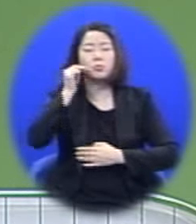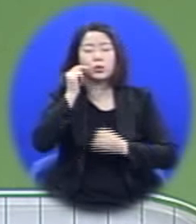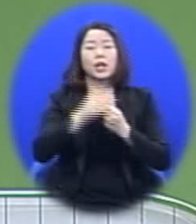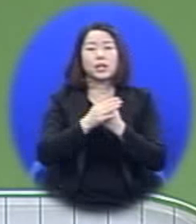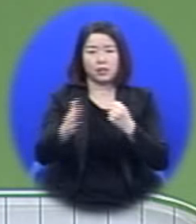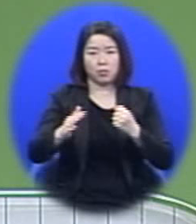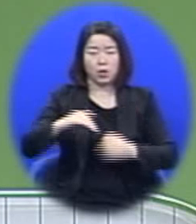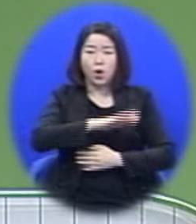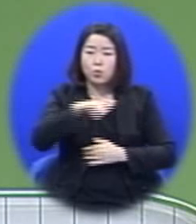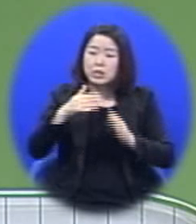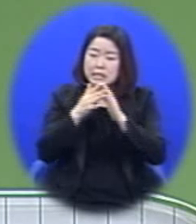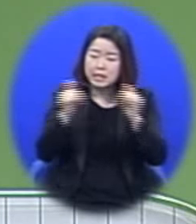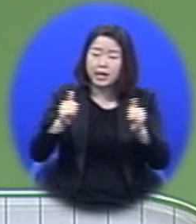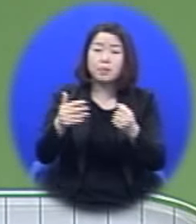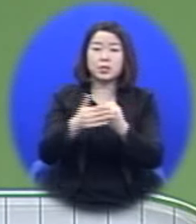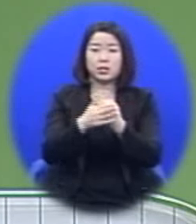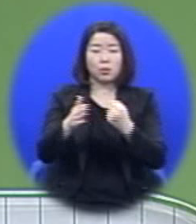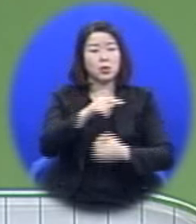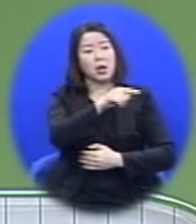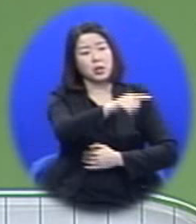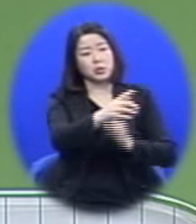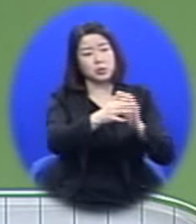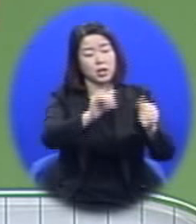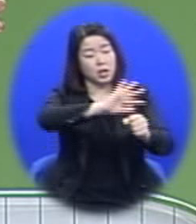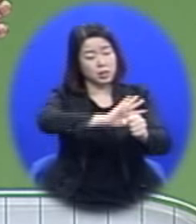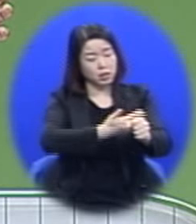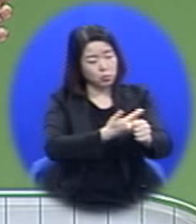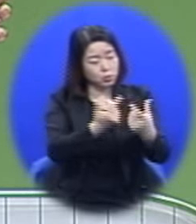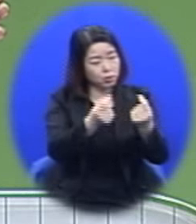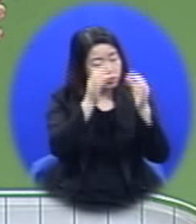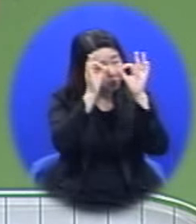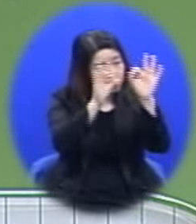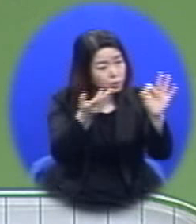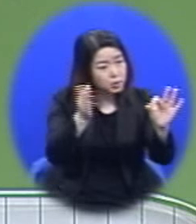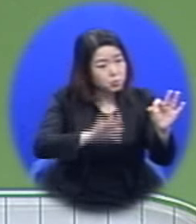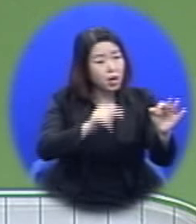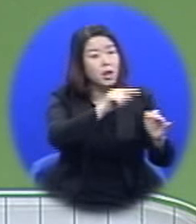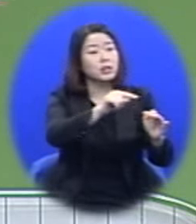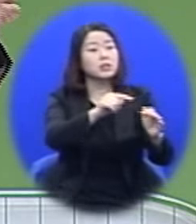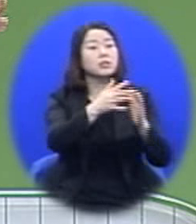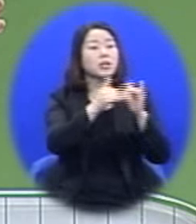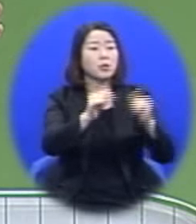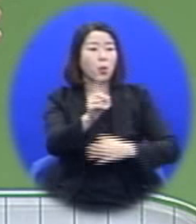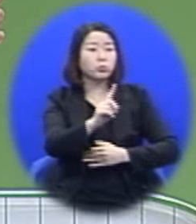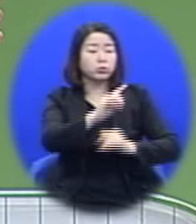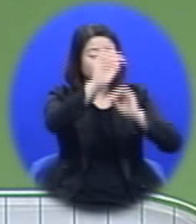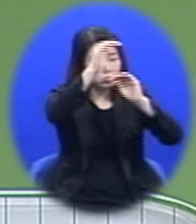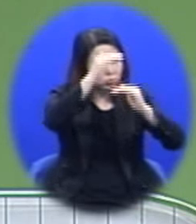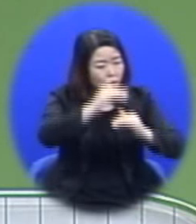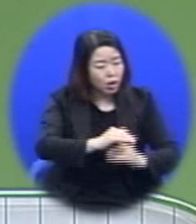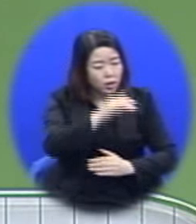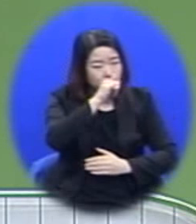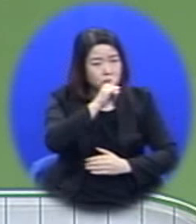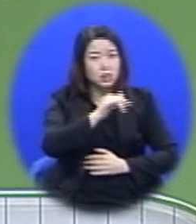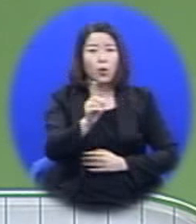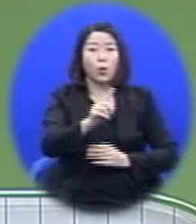우리는 사람인지라 그 사람이 잘못한 것처럼 보이지만 그 사람에게 어떤 사정이 있는지